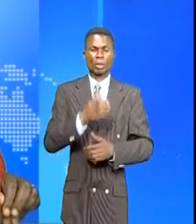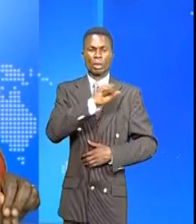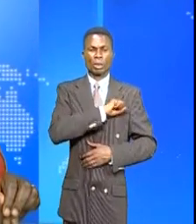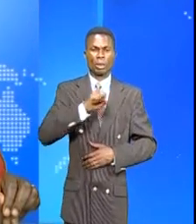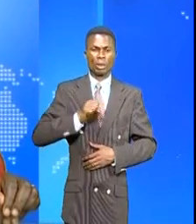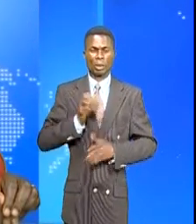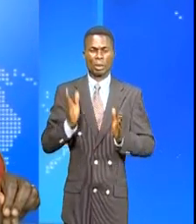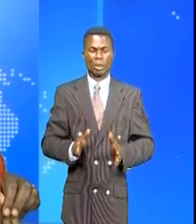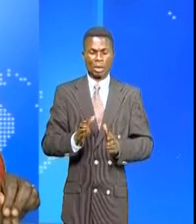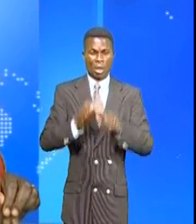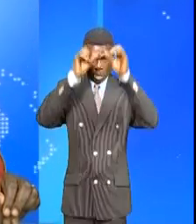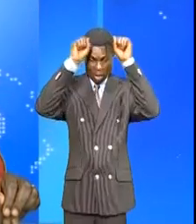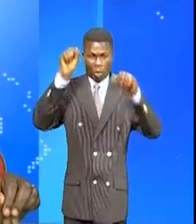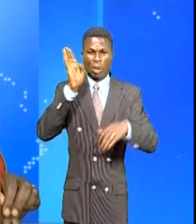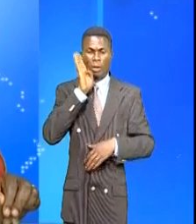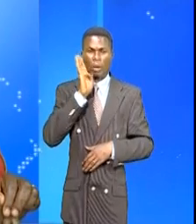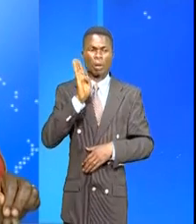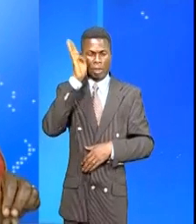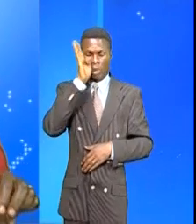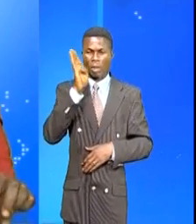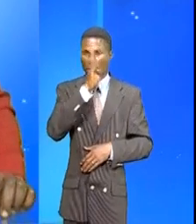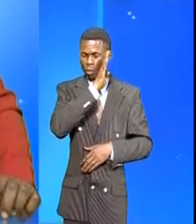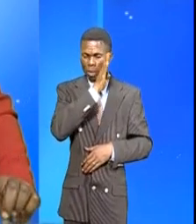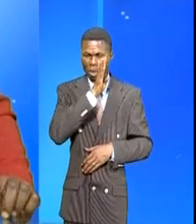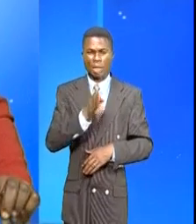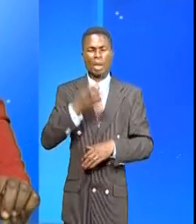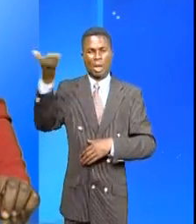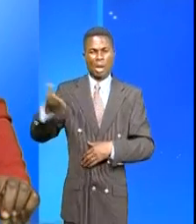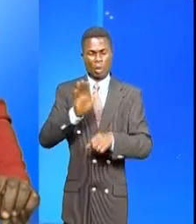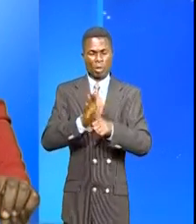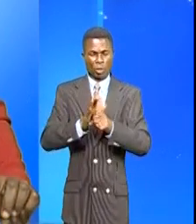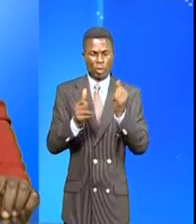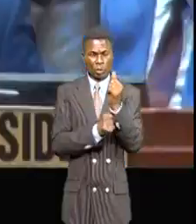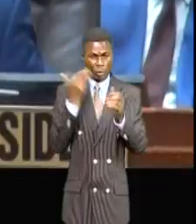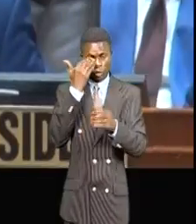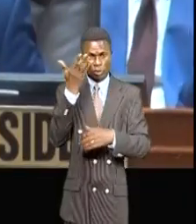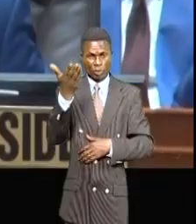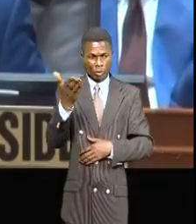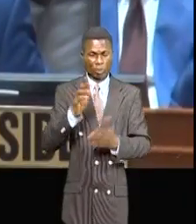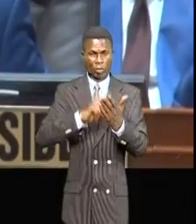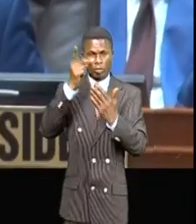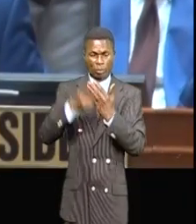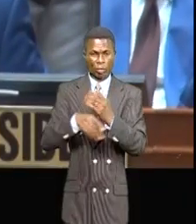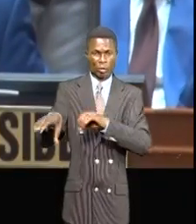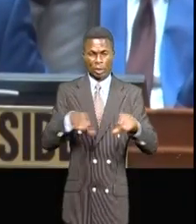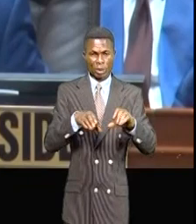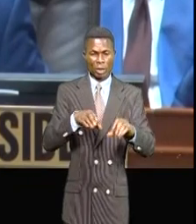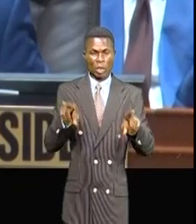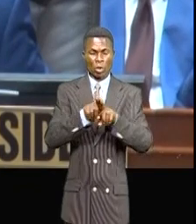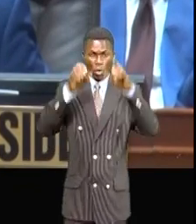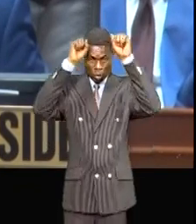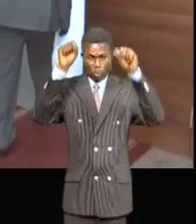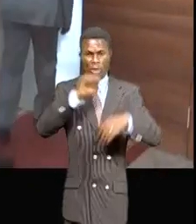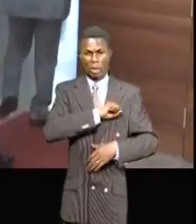le président Bathe Lukwebo a accordé plusieurs audiences que je voulais suivre avec Sandra Nyangi. Dans son programme d'action à la tête du Sénat,